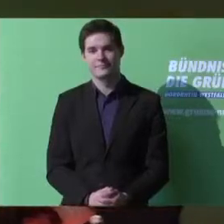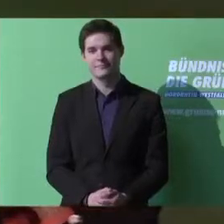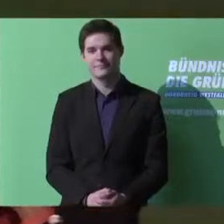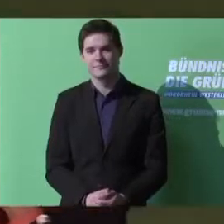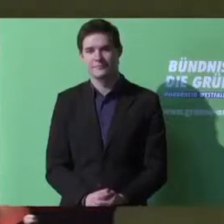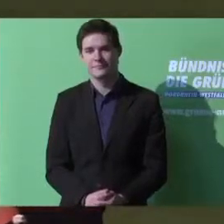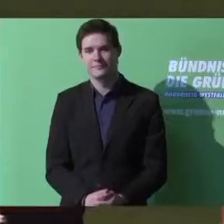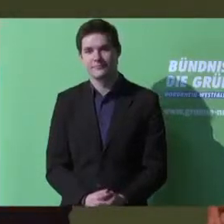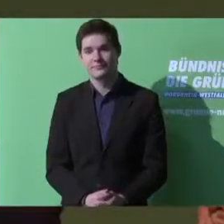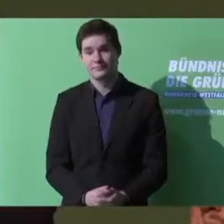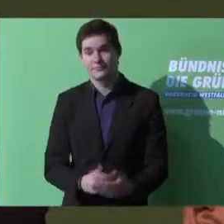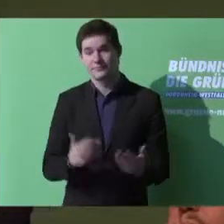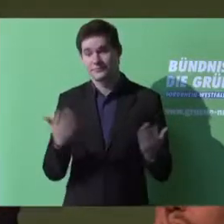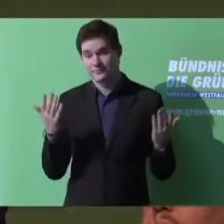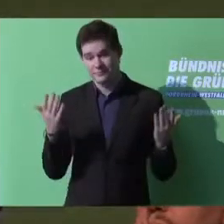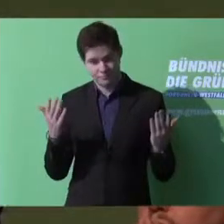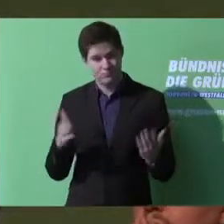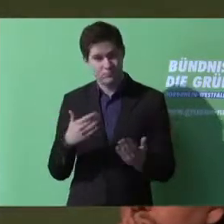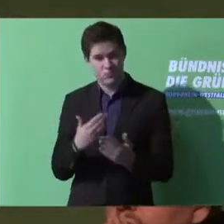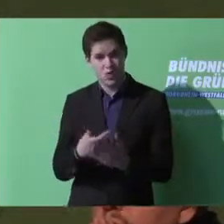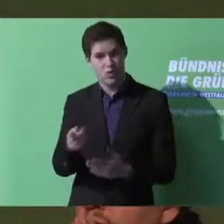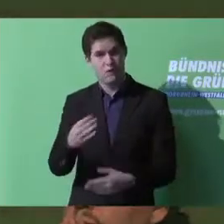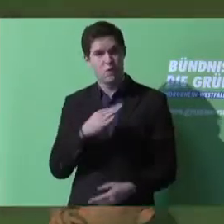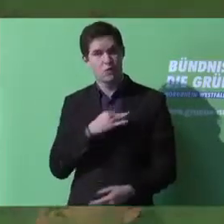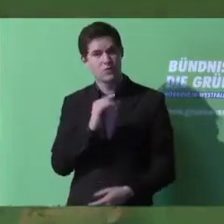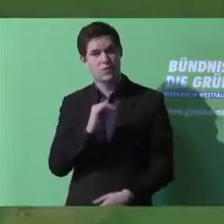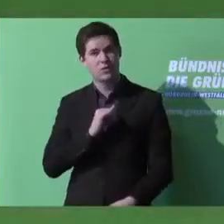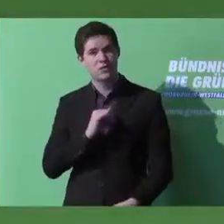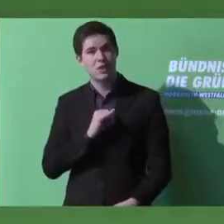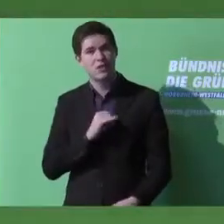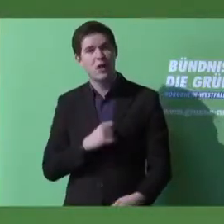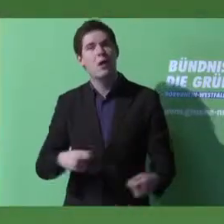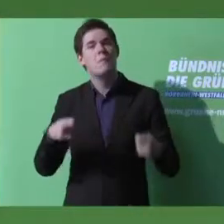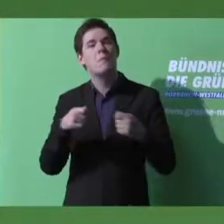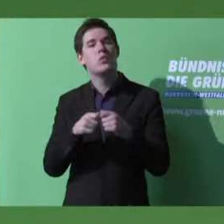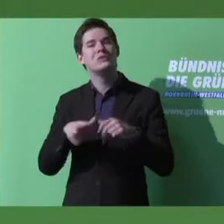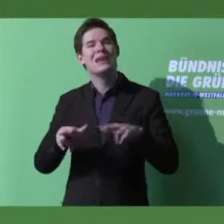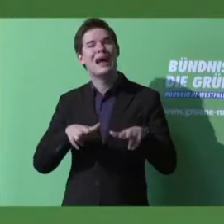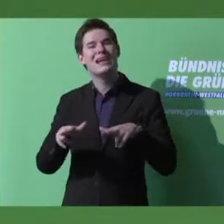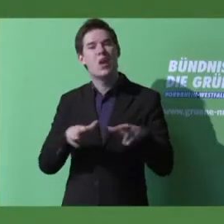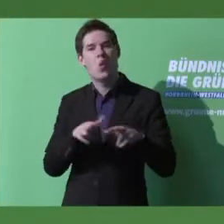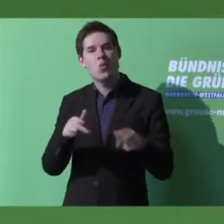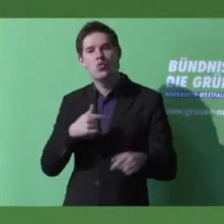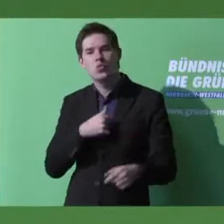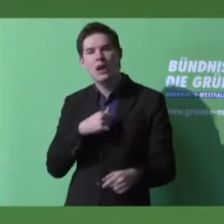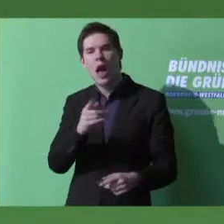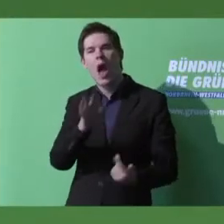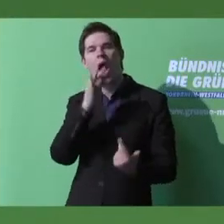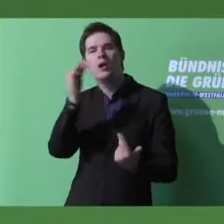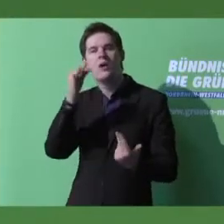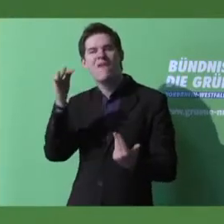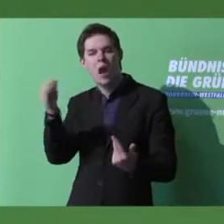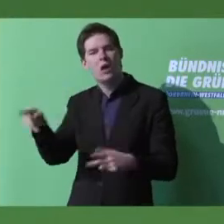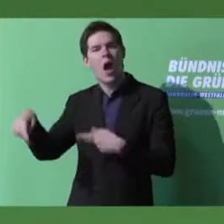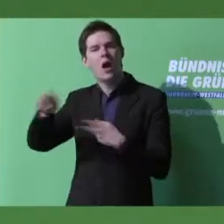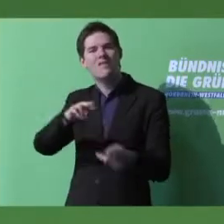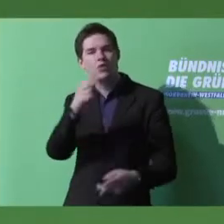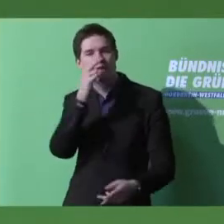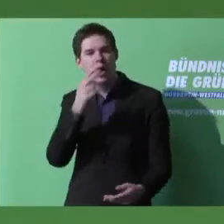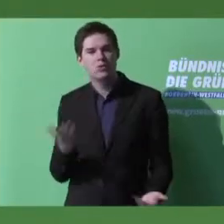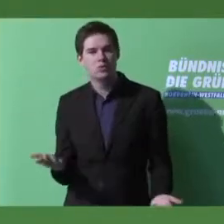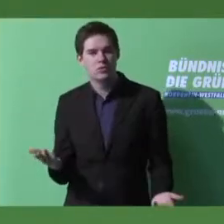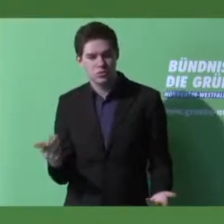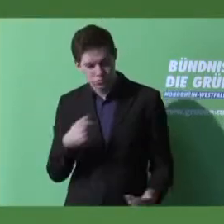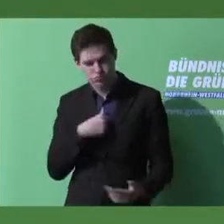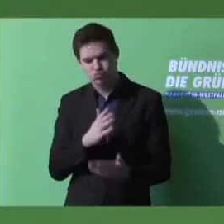auch da ist es ja mal interessant, die Antworten der Bundesregierung auf Anfragen zu lesen. Da stellt man nämlich